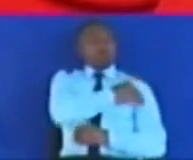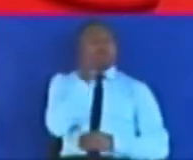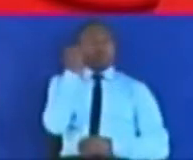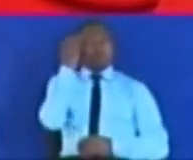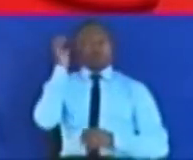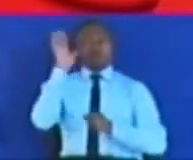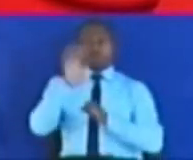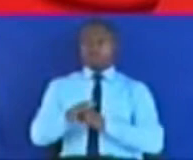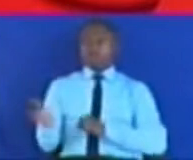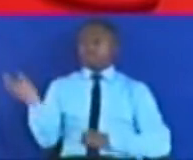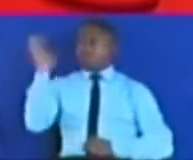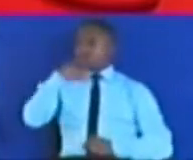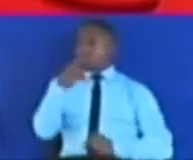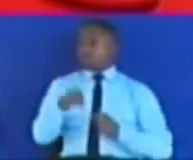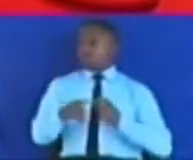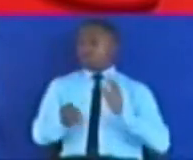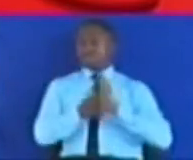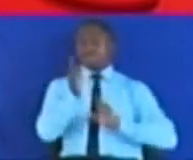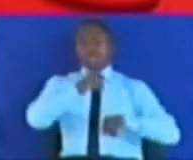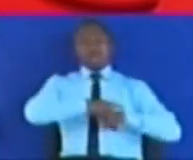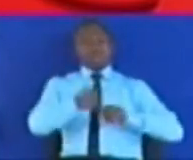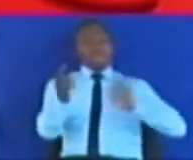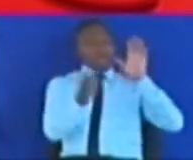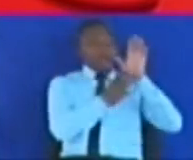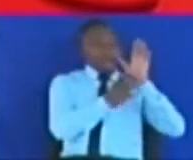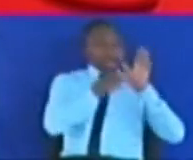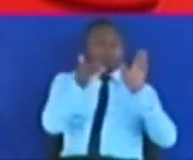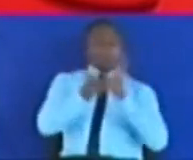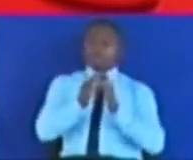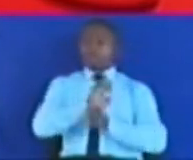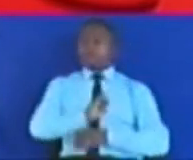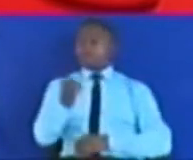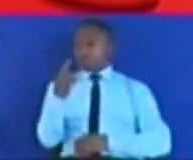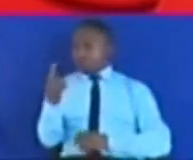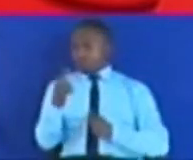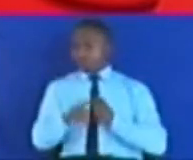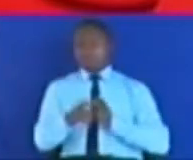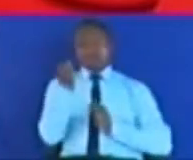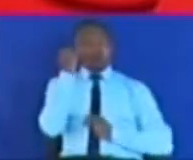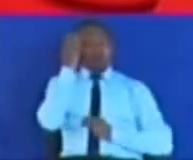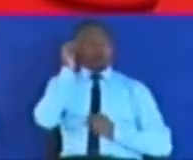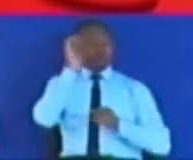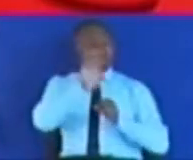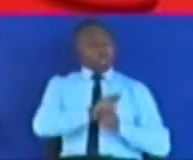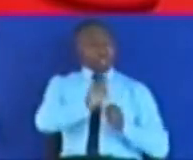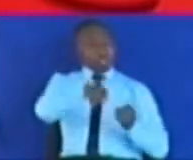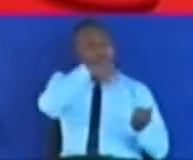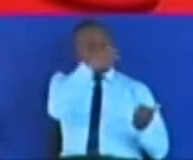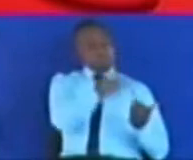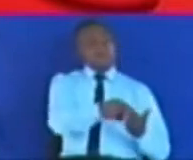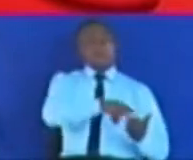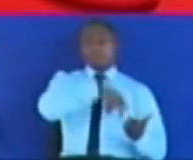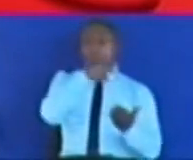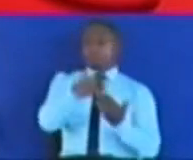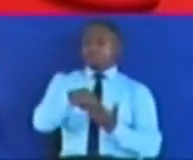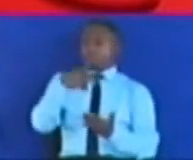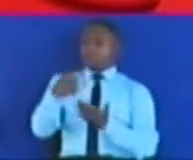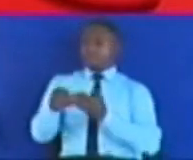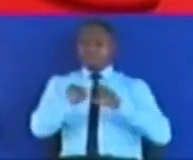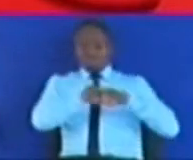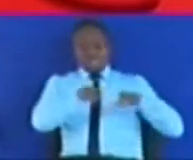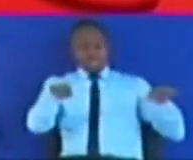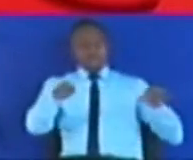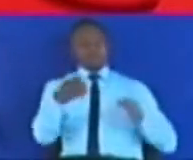siku kuanzia 800 mpaka 1000, lakini wanalaza wagonjwa wengi na vitanda ni vichache. Kwa hiyo bado